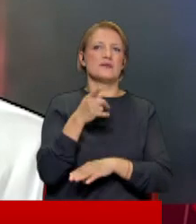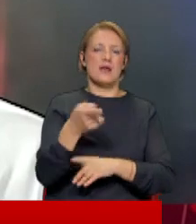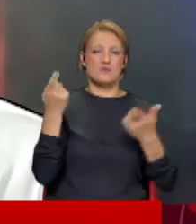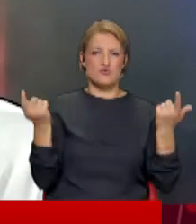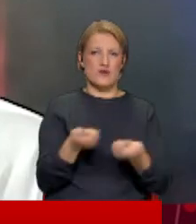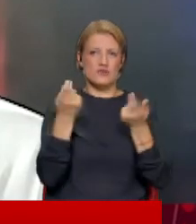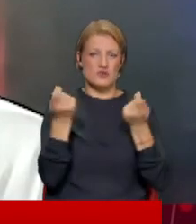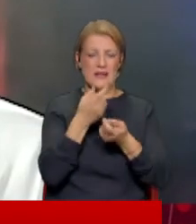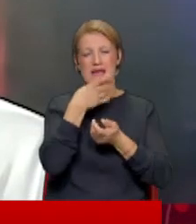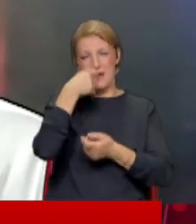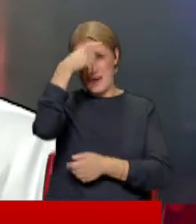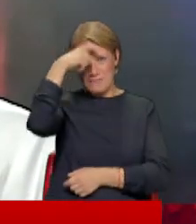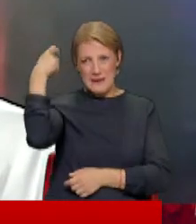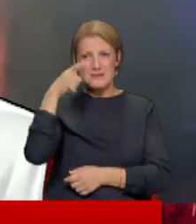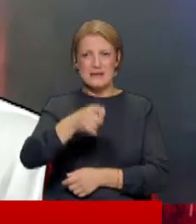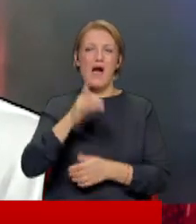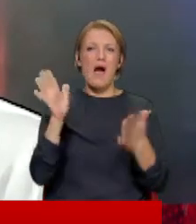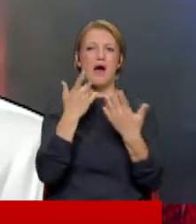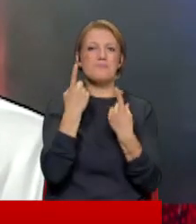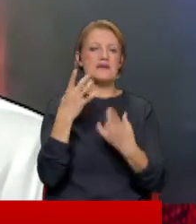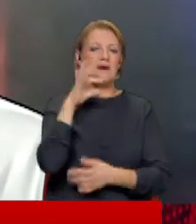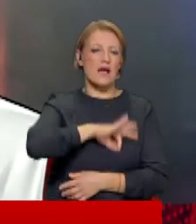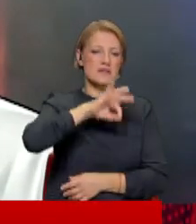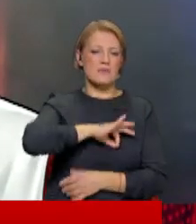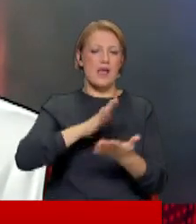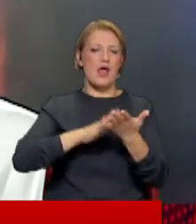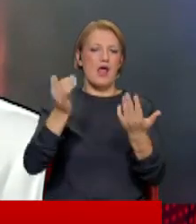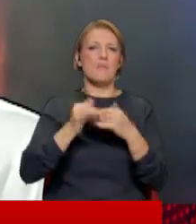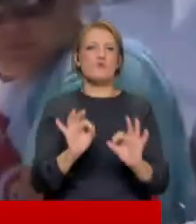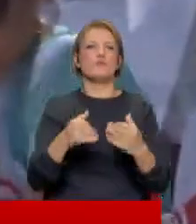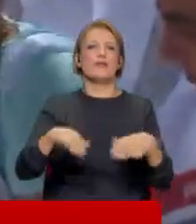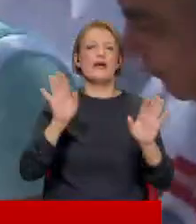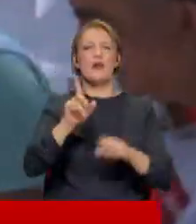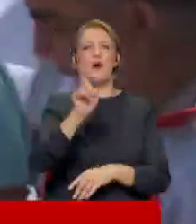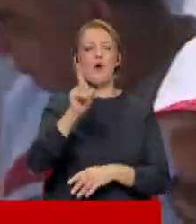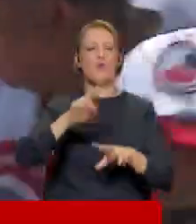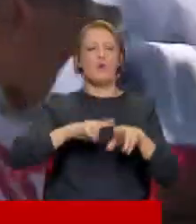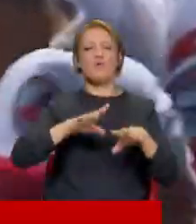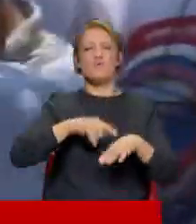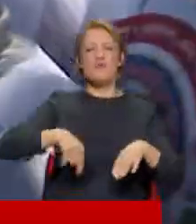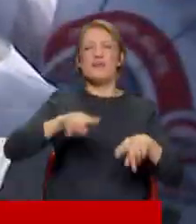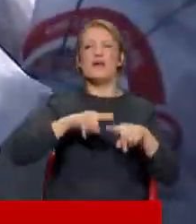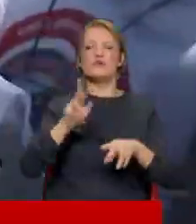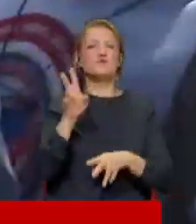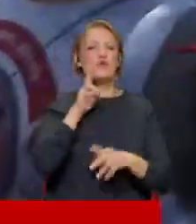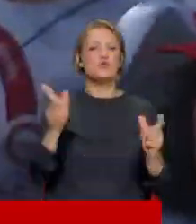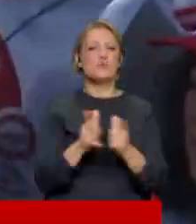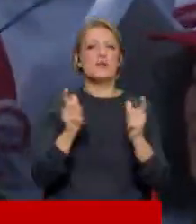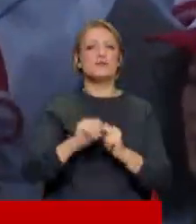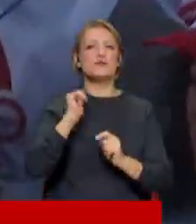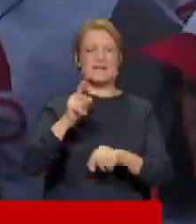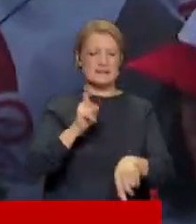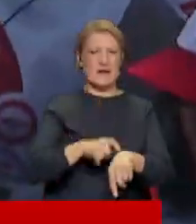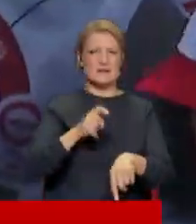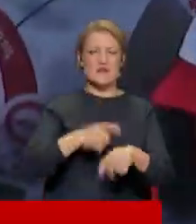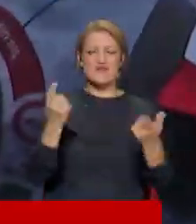çalışandan emekçiden yana herhangi bir kazanımın elde edilmesi mümkün değil 10 konfederasyonla birlikte son toplantı gününde ve